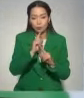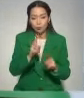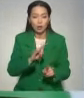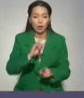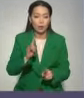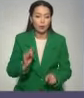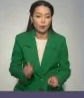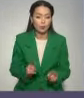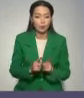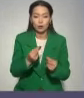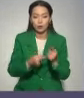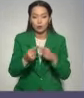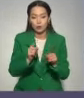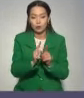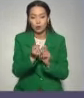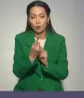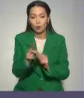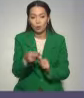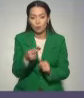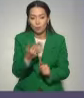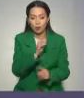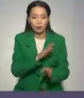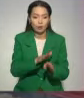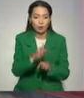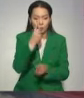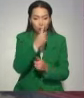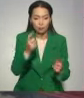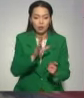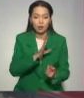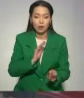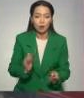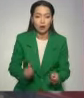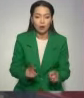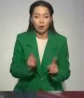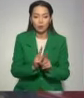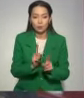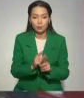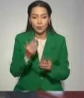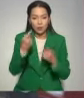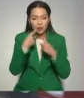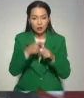авиакомпания до хайтар рейс умбрежитель скатовой компании